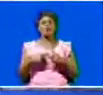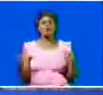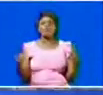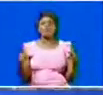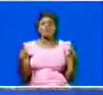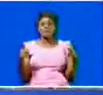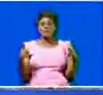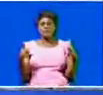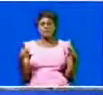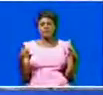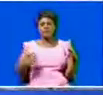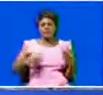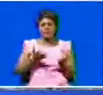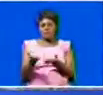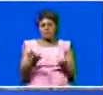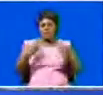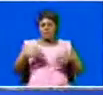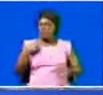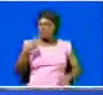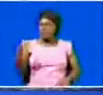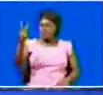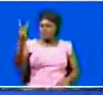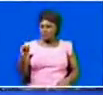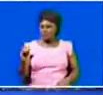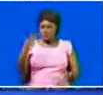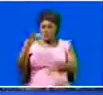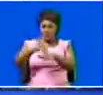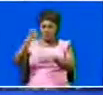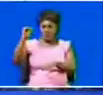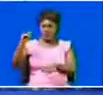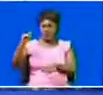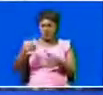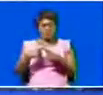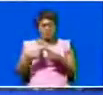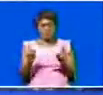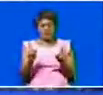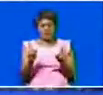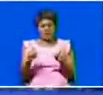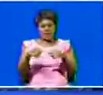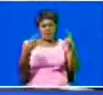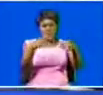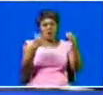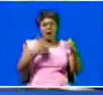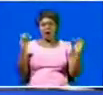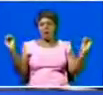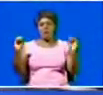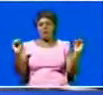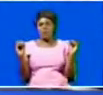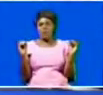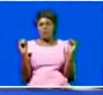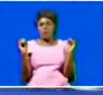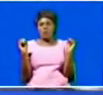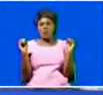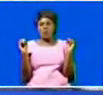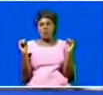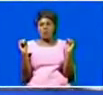ilitoka. Takriban wafanyabiashara 120 wameathirika ingawa hamna aliyejeruhiwa.